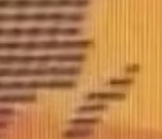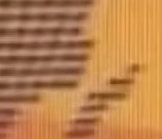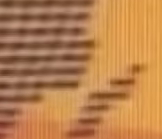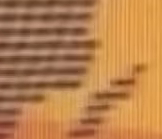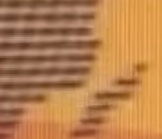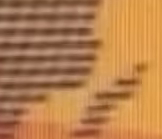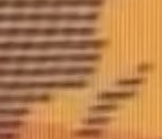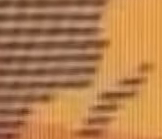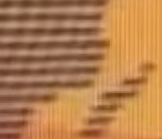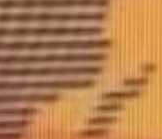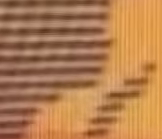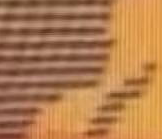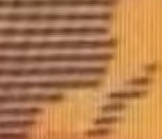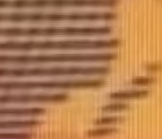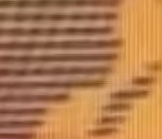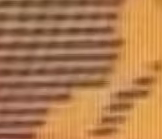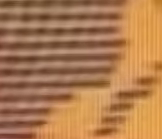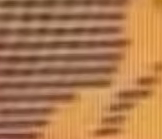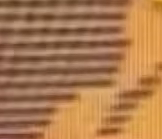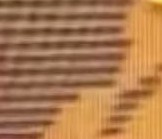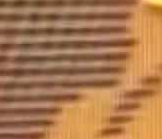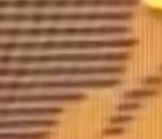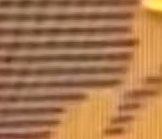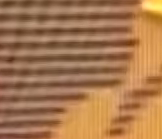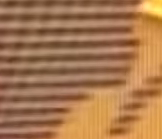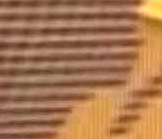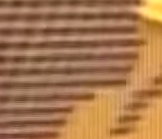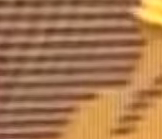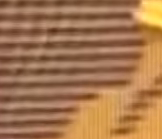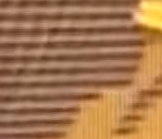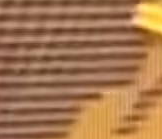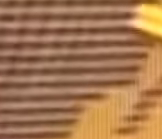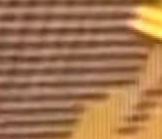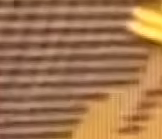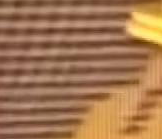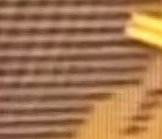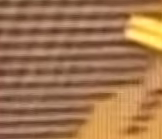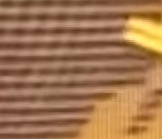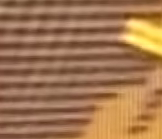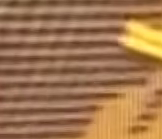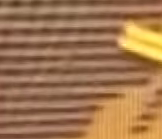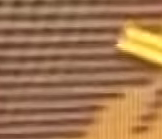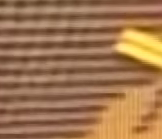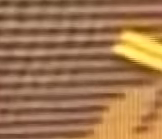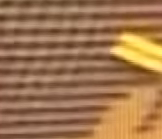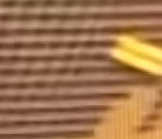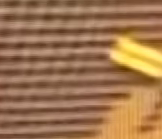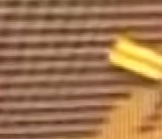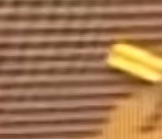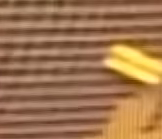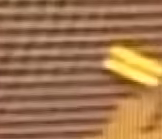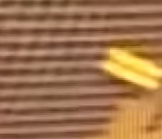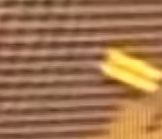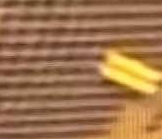Timu ya chuo kikuu cha Jacob Sparrows ilipata ushindi wa alama 26-0 dhidi ya timu ya chuo kikuu cha Nairobi